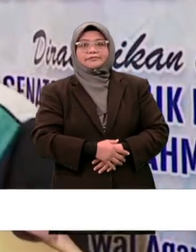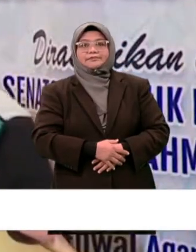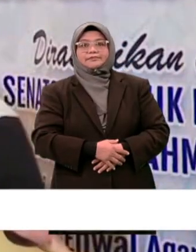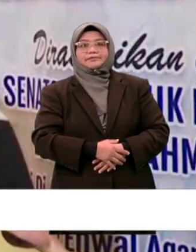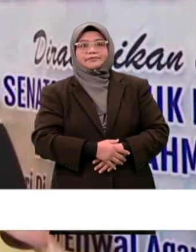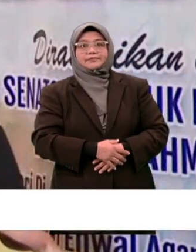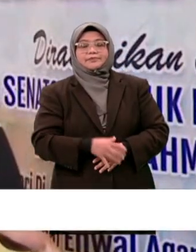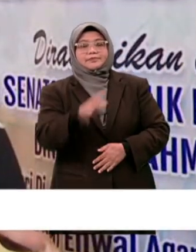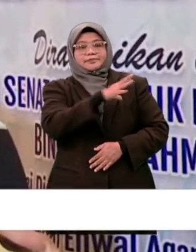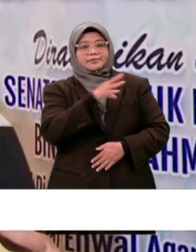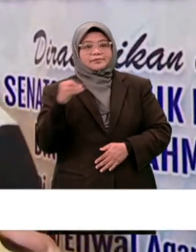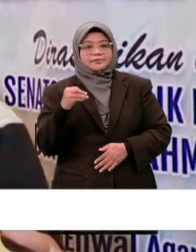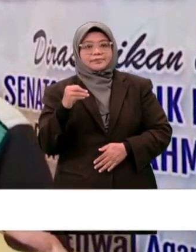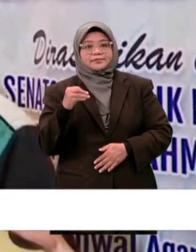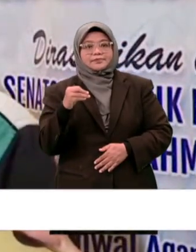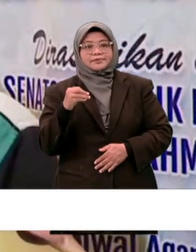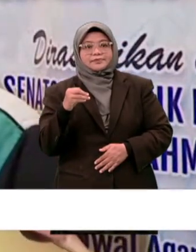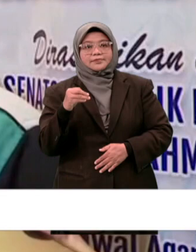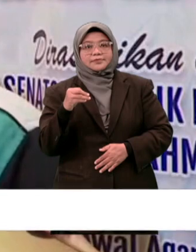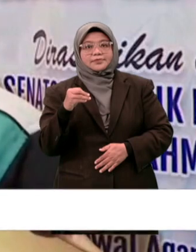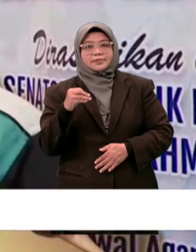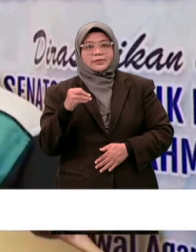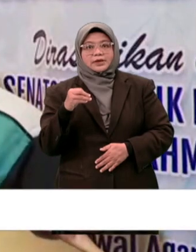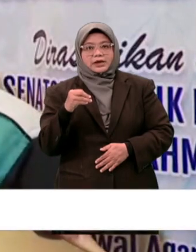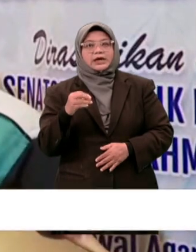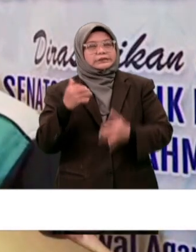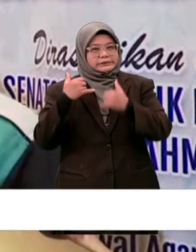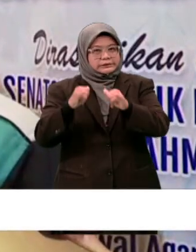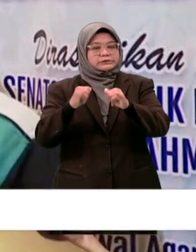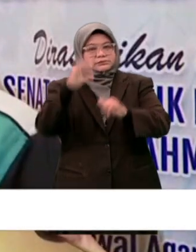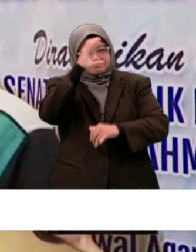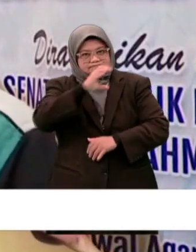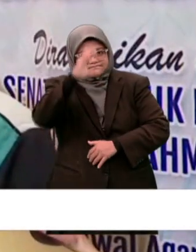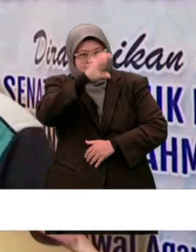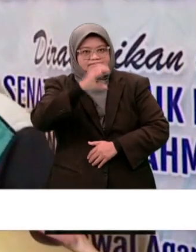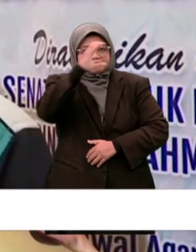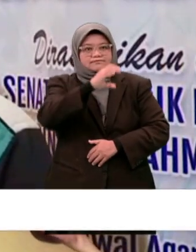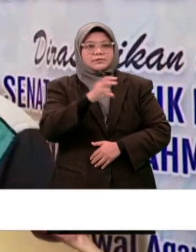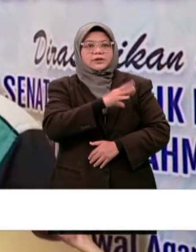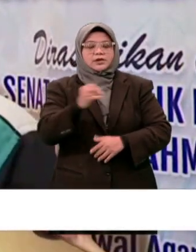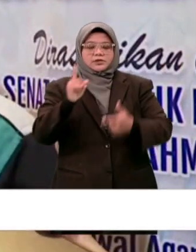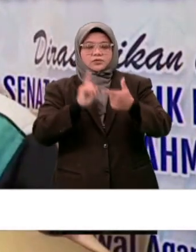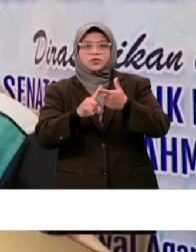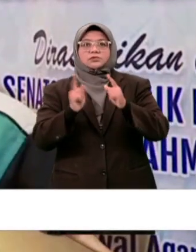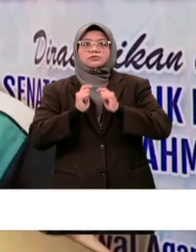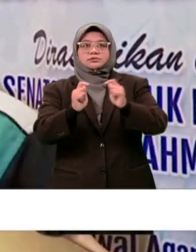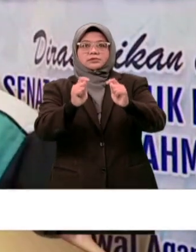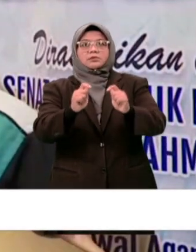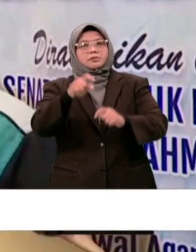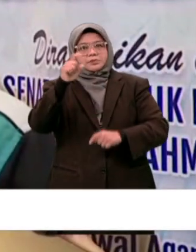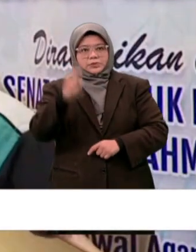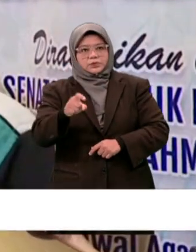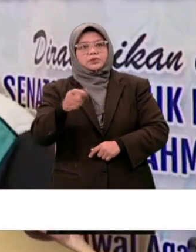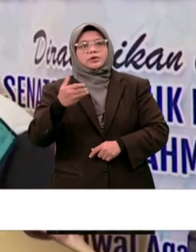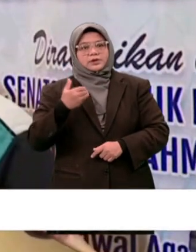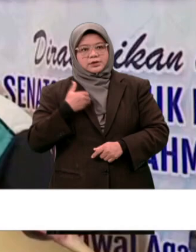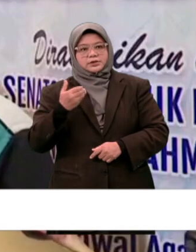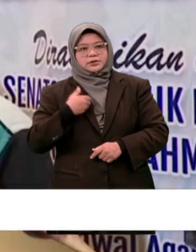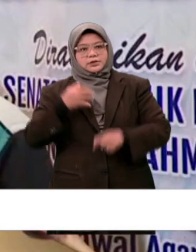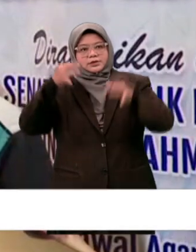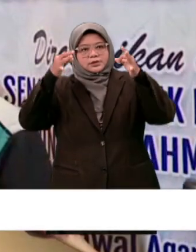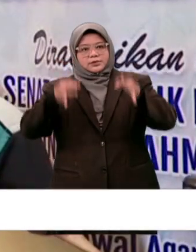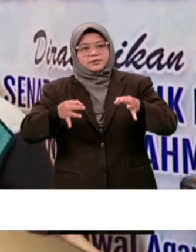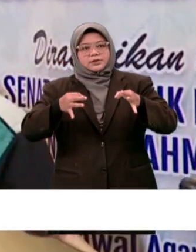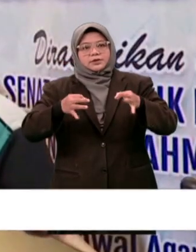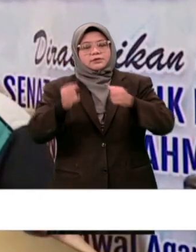kita sedang cari lagi yang keduanya nabi tindakan itu kita mesti juga diputuskan oleh